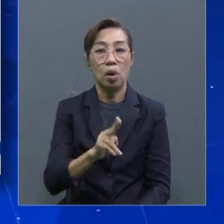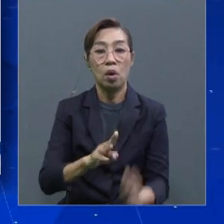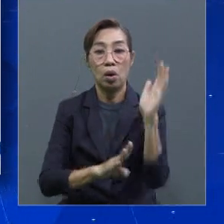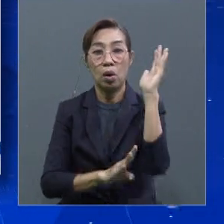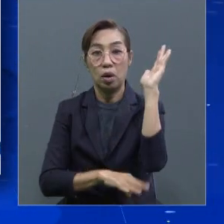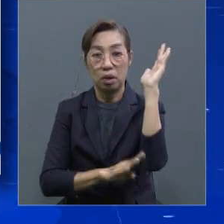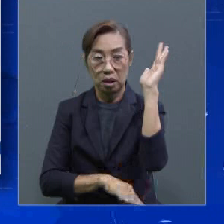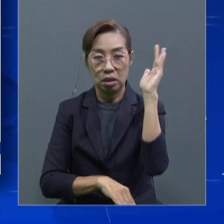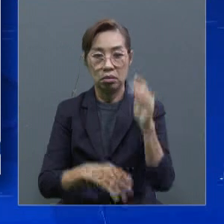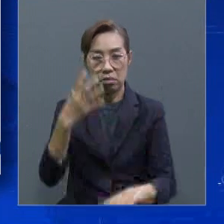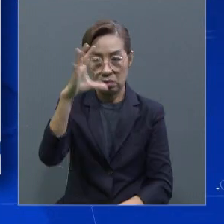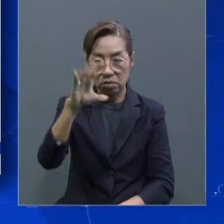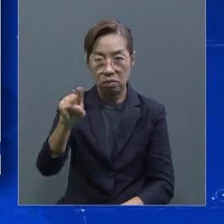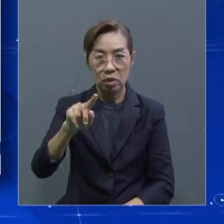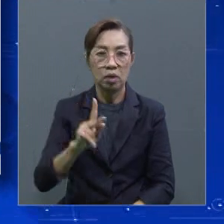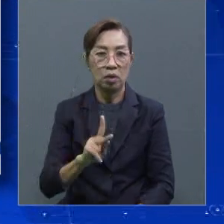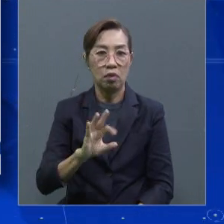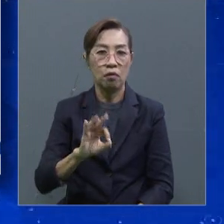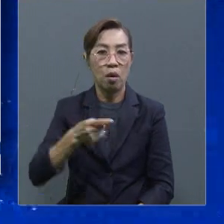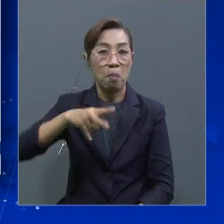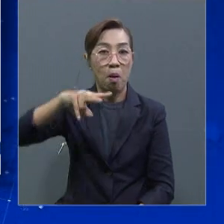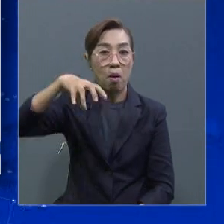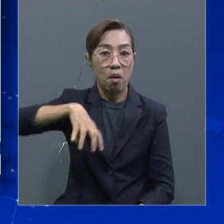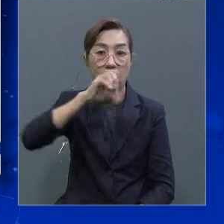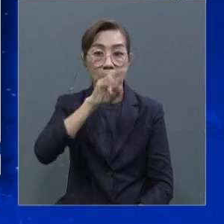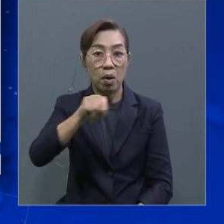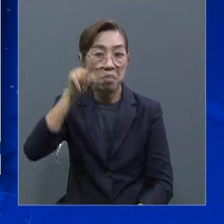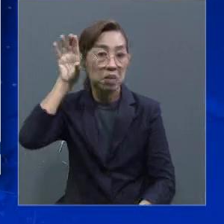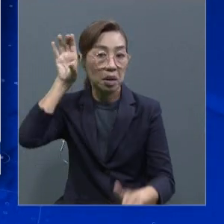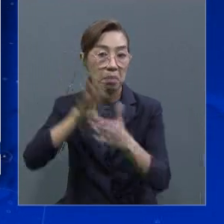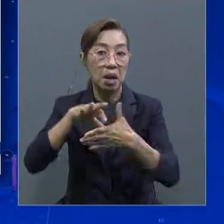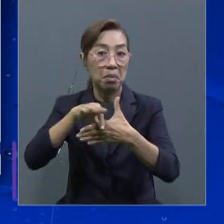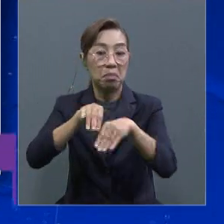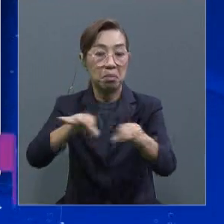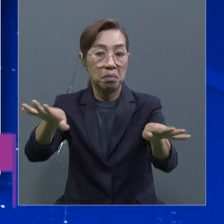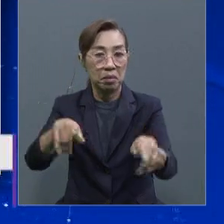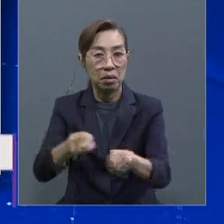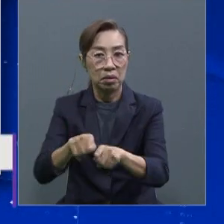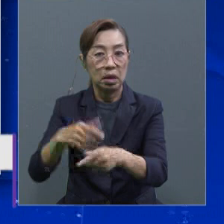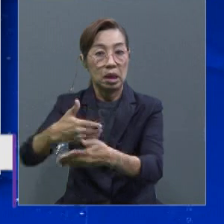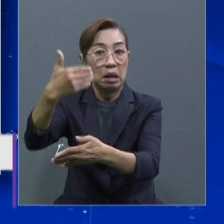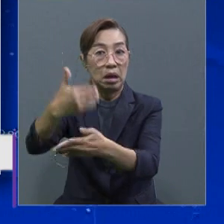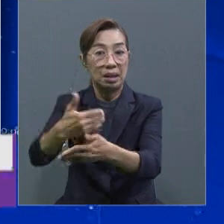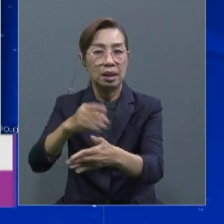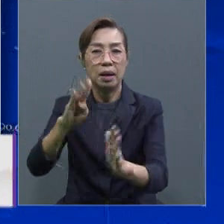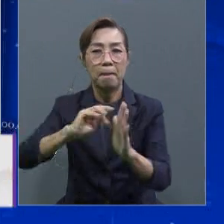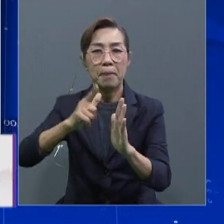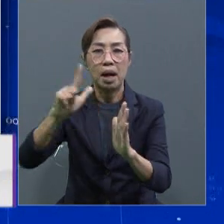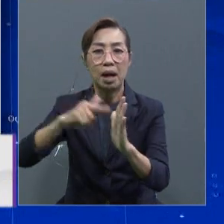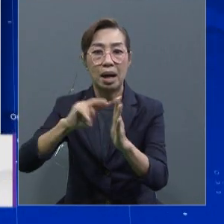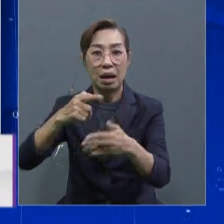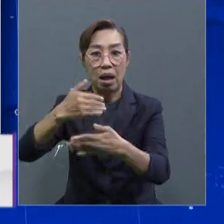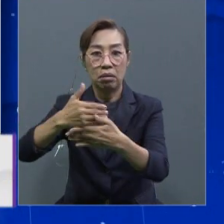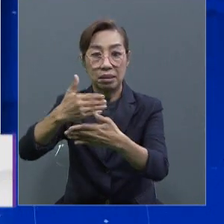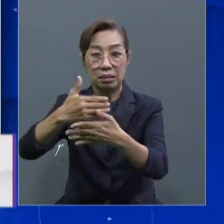มีการเปิดเผยภาพคำชี้แจงของการไฟฟ้าฝ่ายผลิตนนะคะกรณีที่มีการแชร์ภาพที่บอกว่าเป็นการทรุดตัวของเขื่อนบางลงเนี่ยแหละ